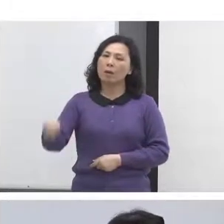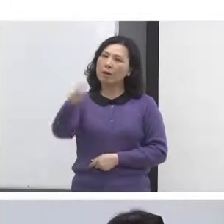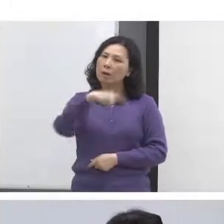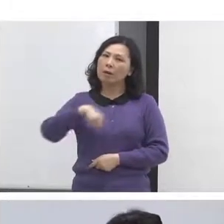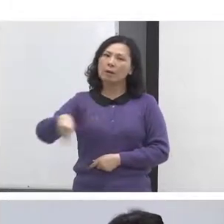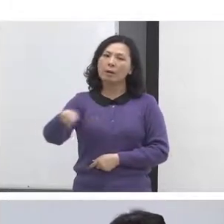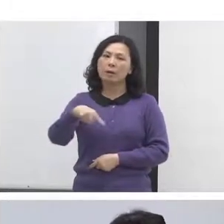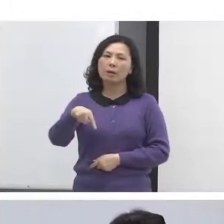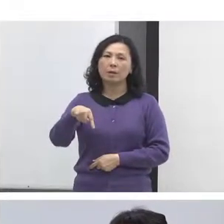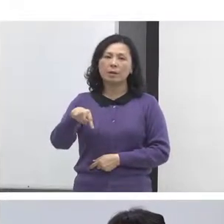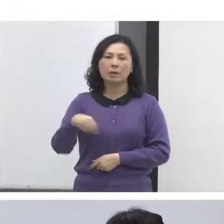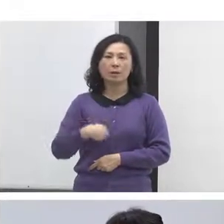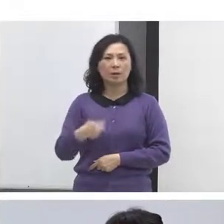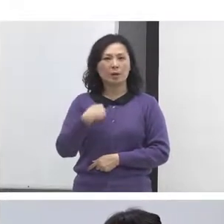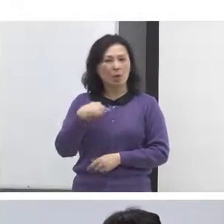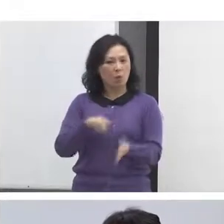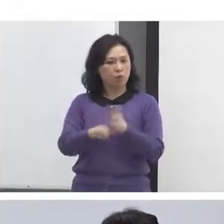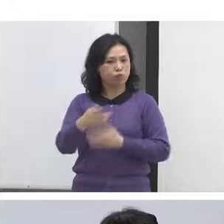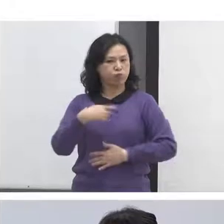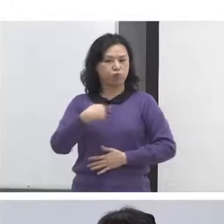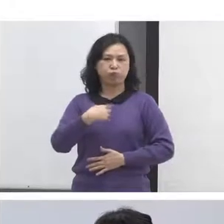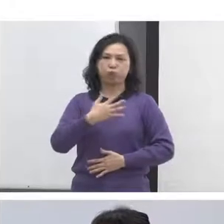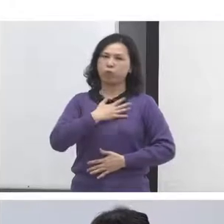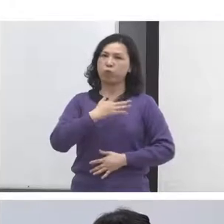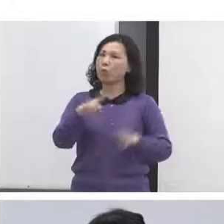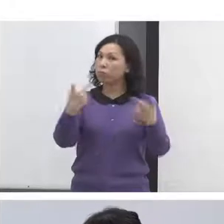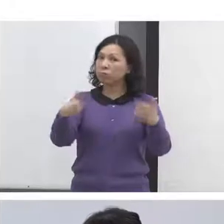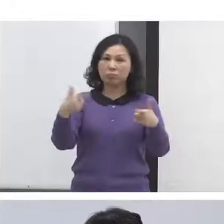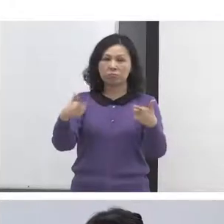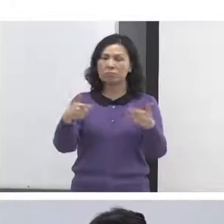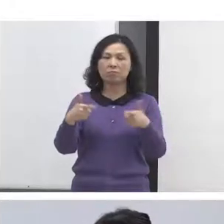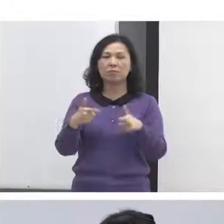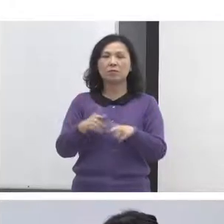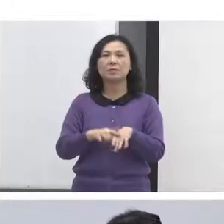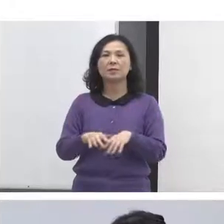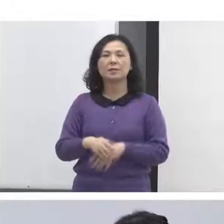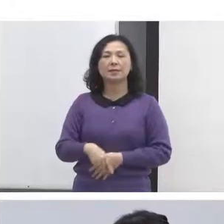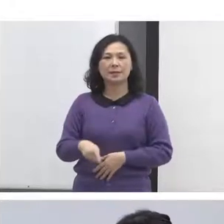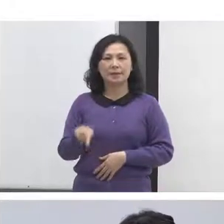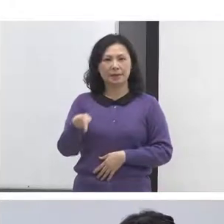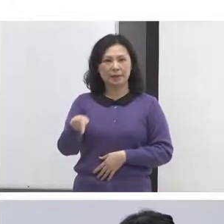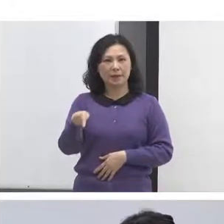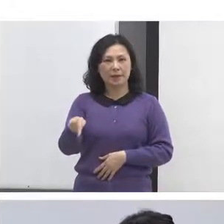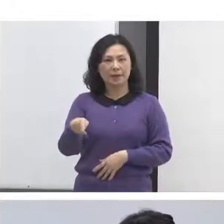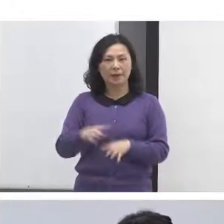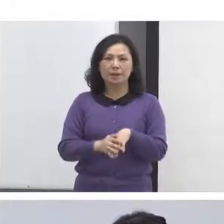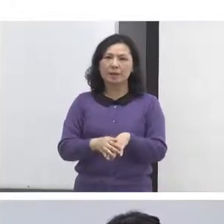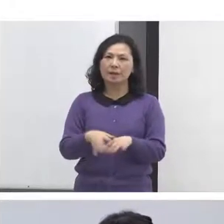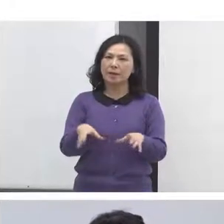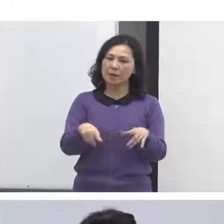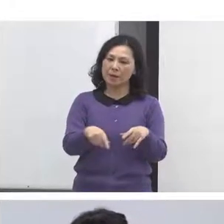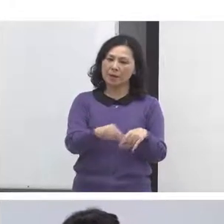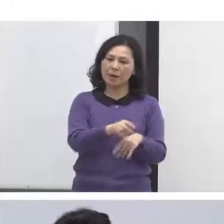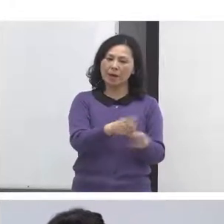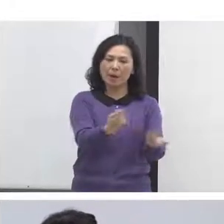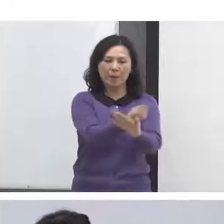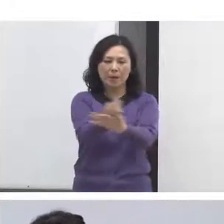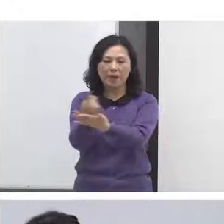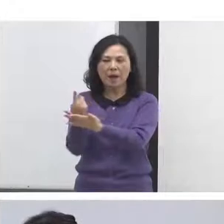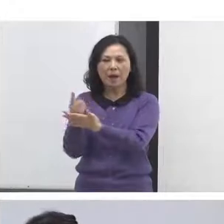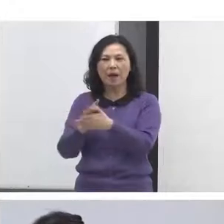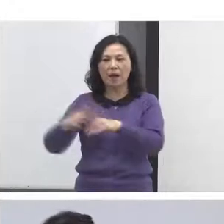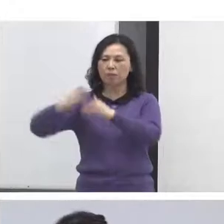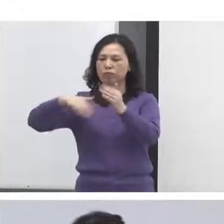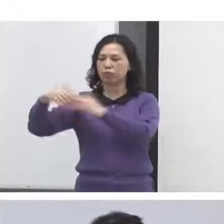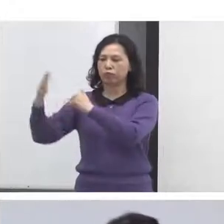们这不是我专属的，是这个东西做出来是 commons。那在这个 commons 的基础上，我们有一个协作的一个